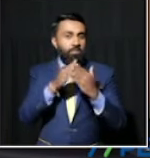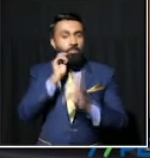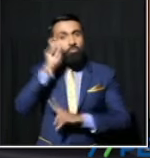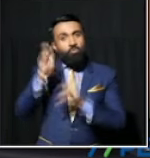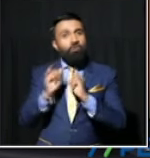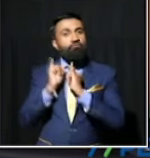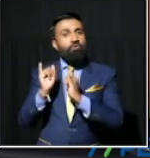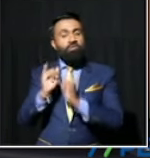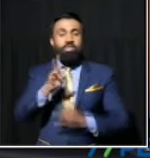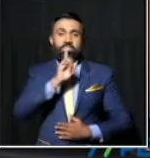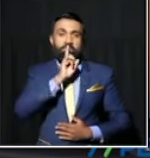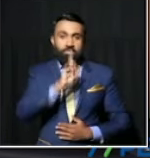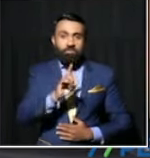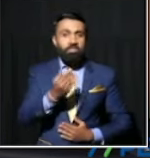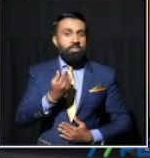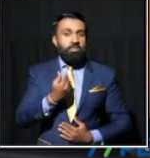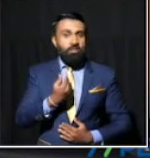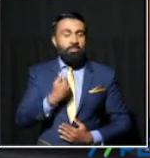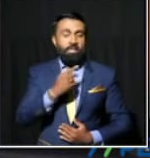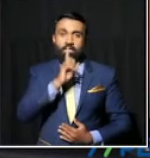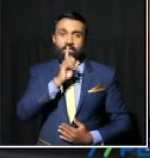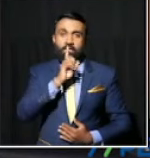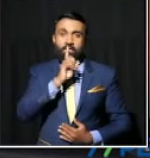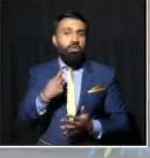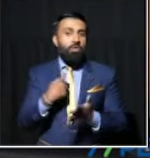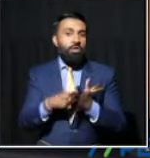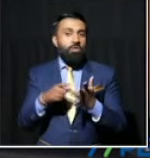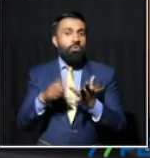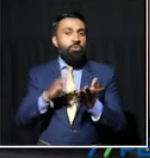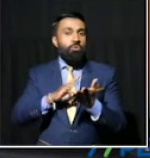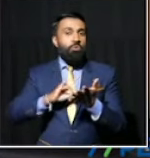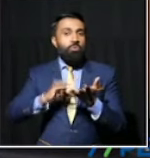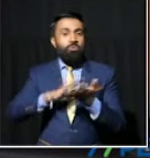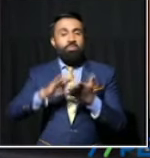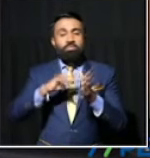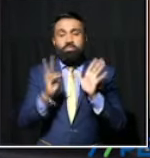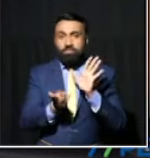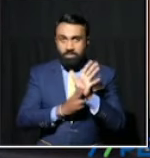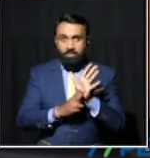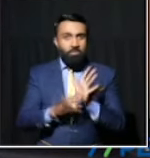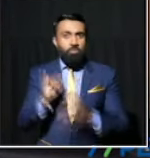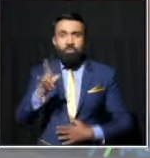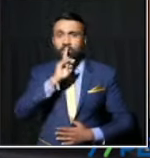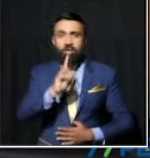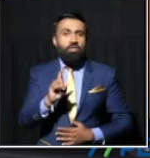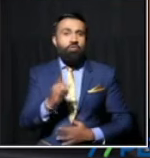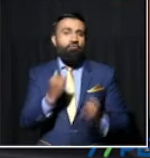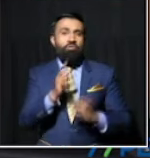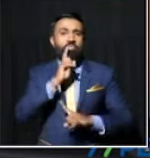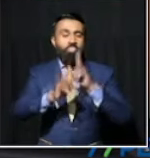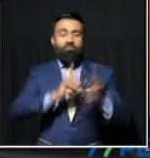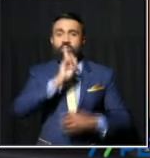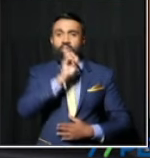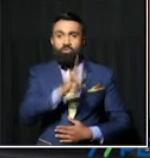එක පිළිබඳව නම් ස්ටෑන්ඩින් ඕඩර් දෙමින් කරන්න වෙනවා. ඉතින් රොෂාන් ආනන්දසිංහ මහතුමාට මම චෝදනා කරන්නේ නැහැ. එතුමාට කවුරුහරි වැරදි කතාවක් කියන්නේ නැති. තේින්ද රොෂාන් ආනන්දසිංහ